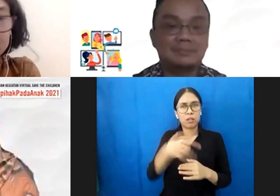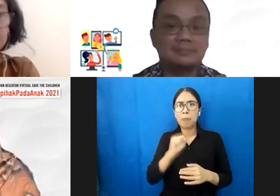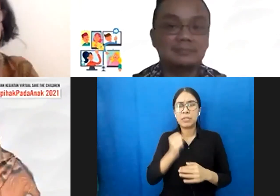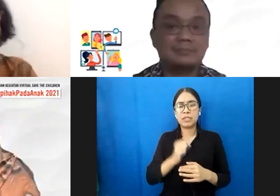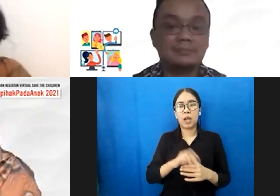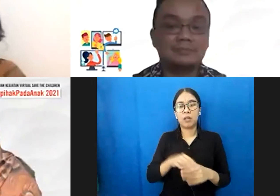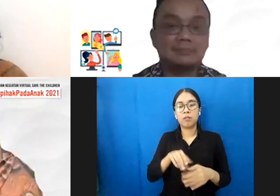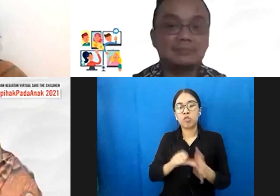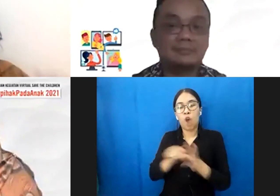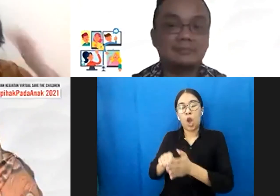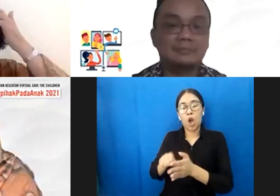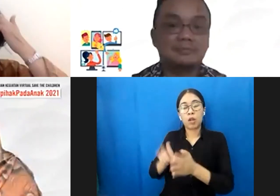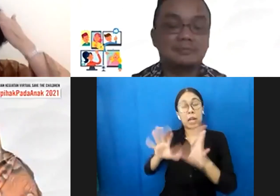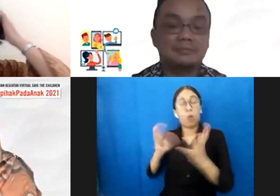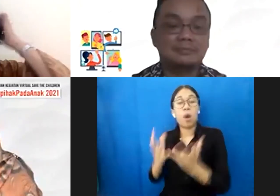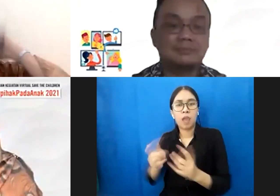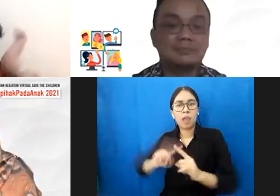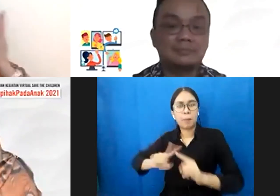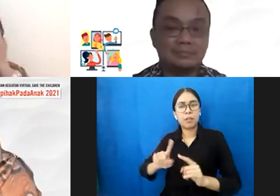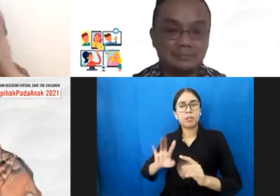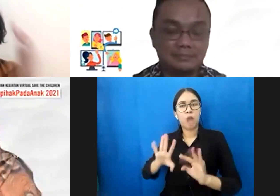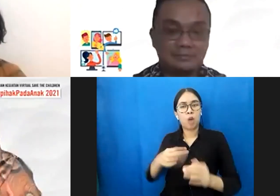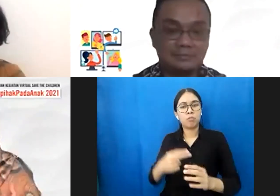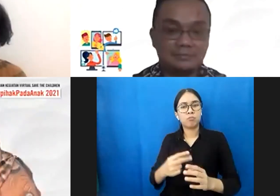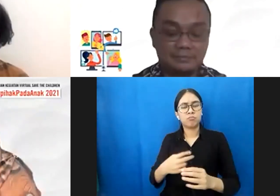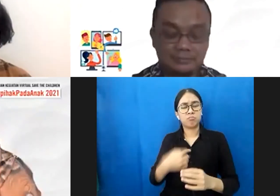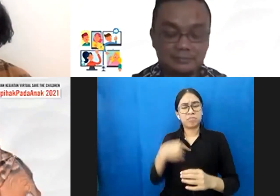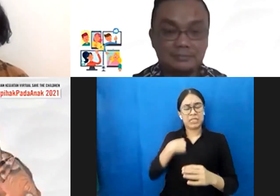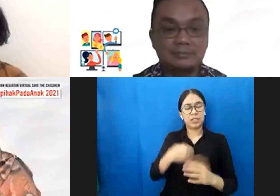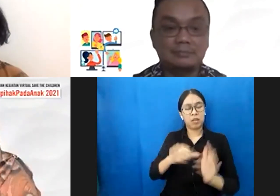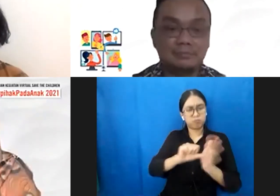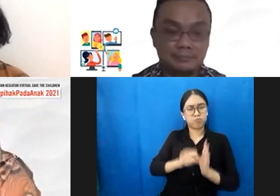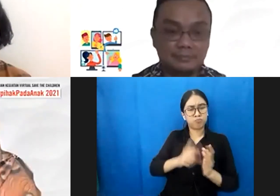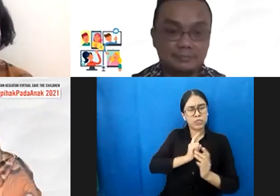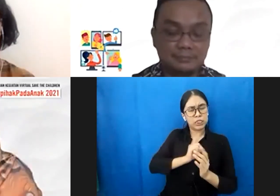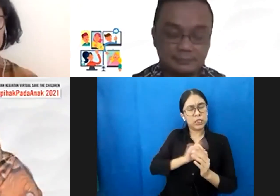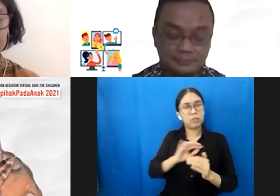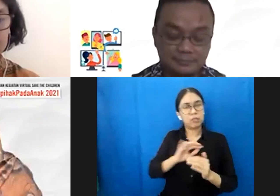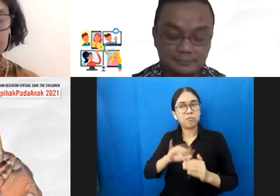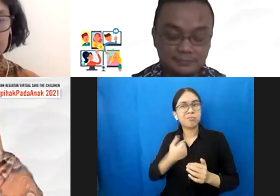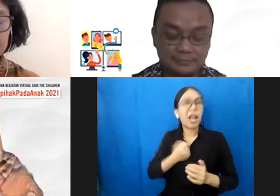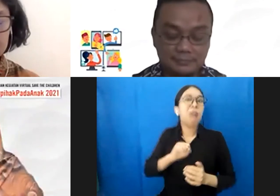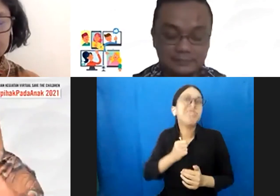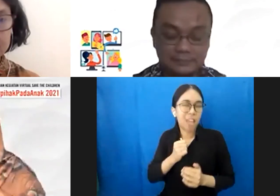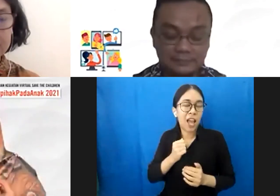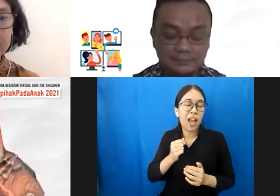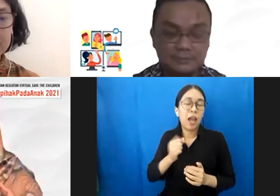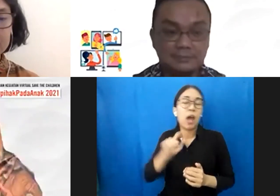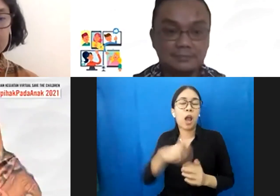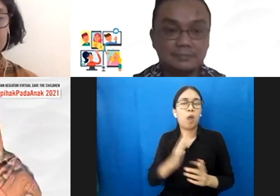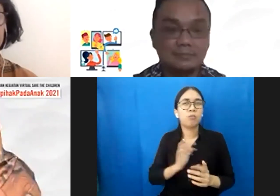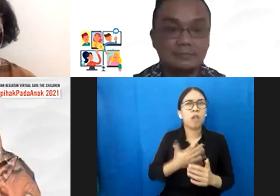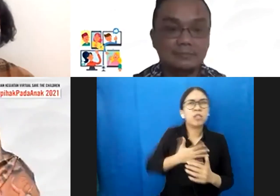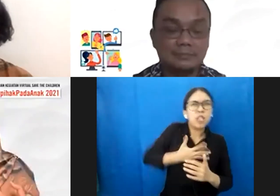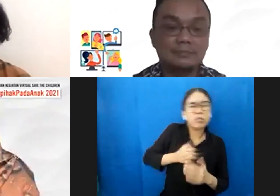keluarga kita kalau kita belum sanggup menolong diri kita sendiri. Kita masih terbelenggu rasa cemas, rasa takut. Akhirnya malah berefleksi